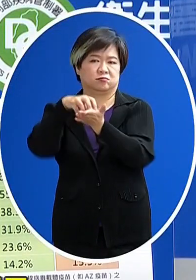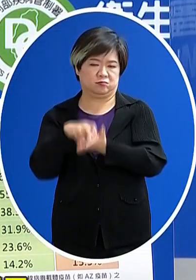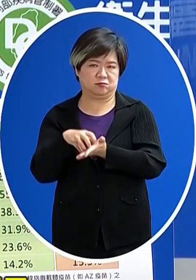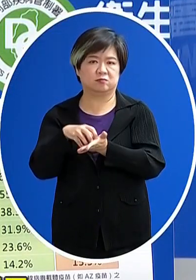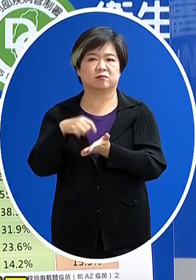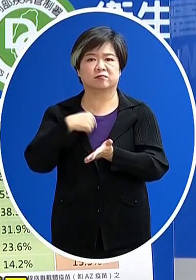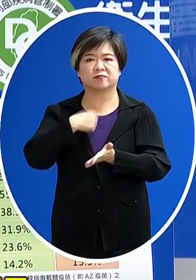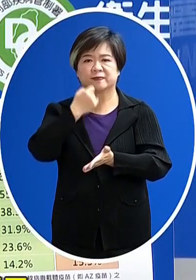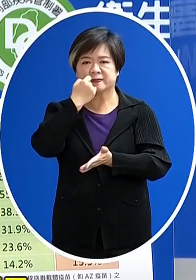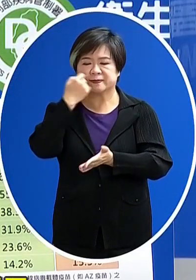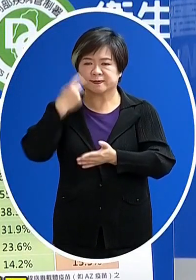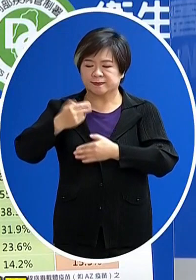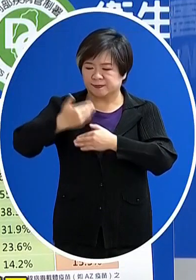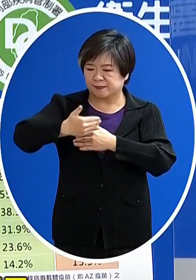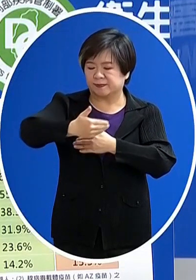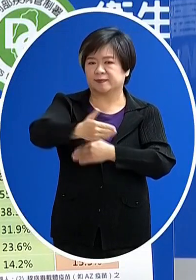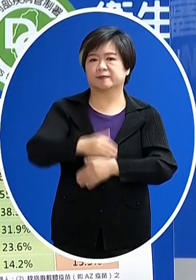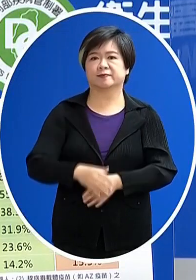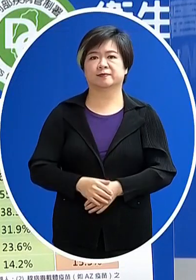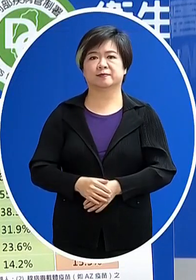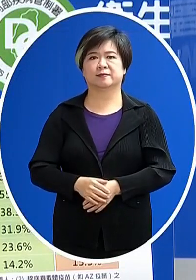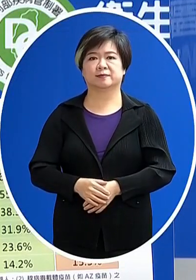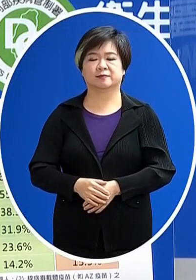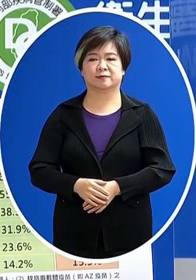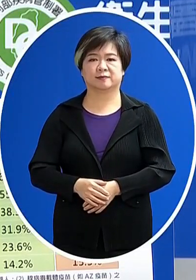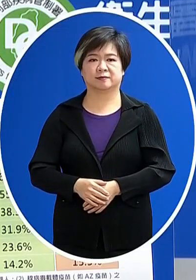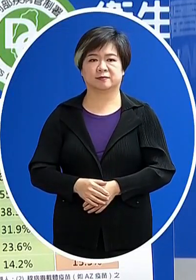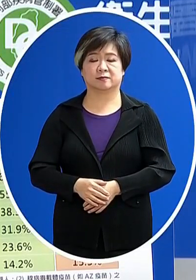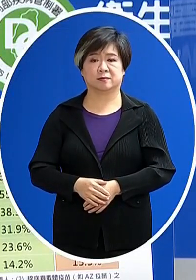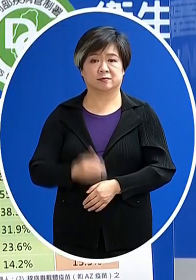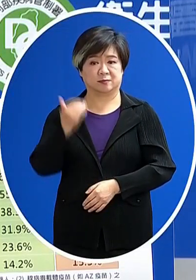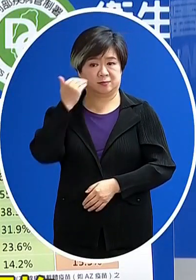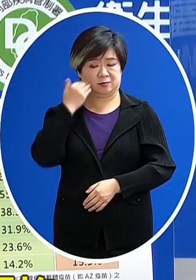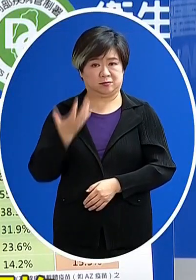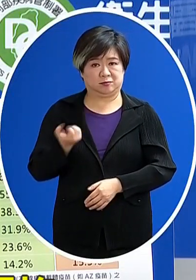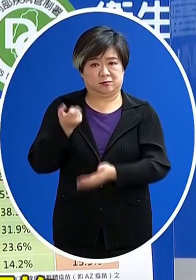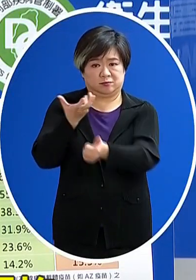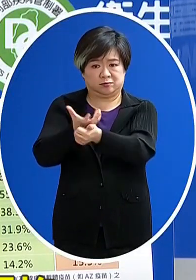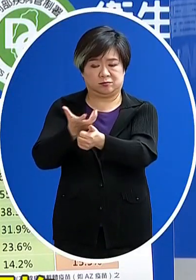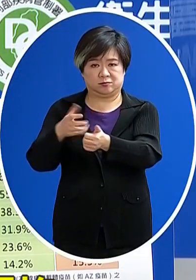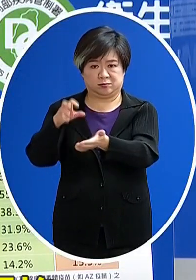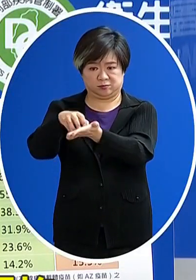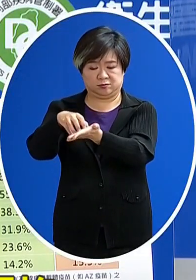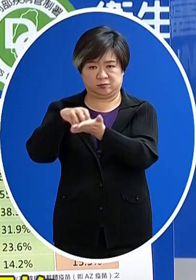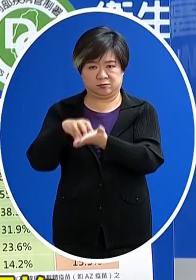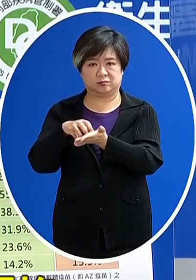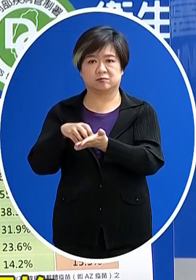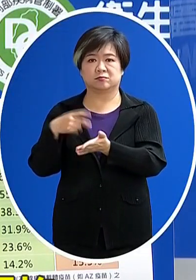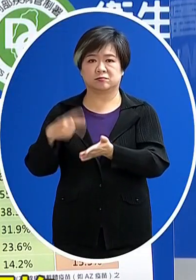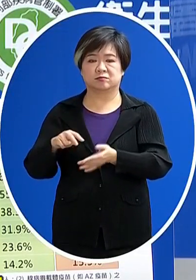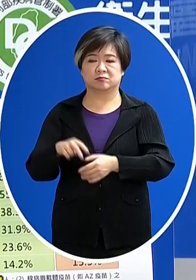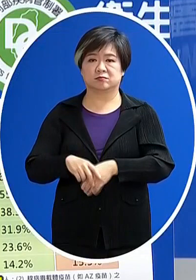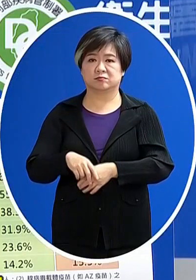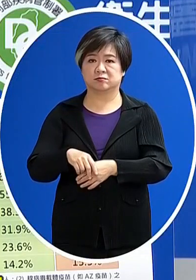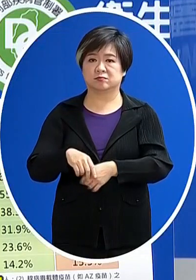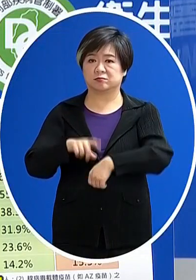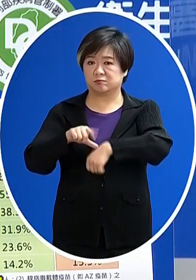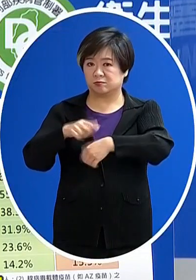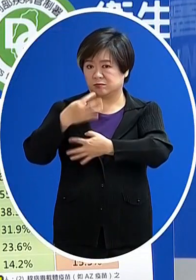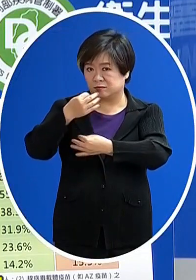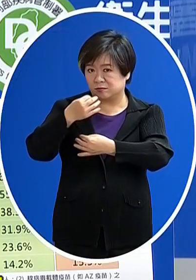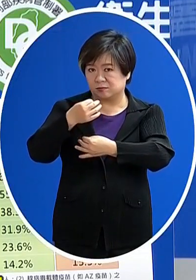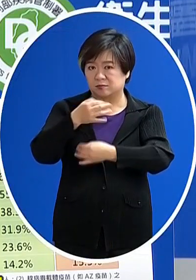办法去进行。所以然后有了授权文件，我们才就供货的时间价格跟那个整